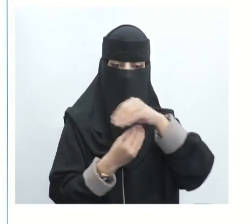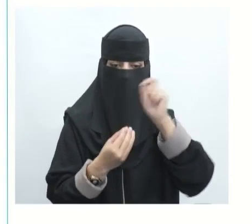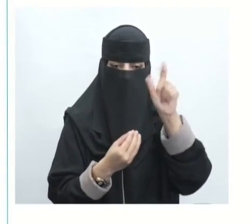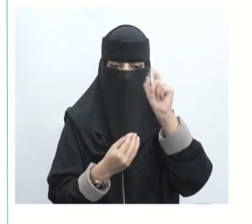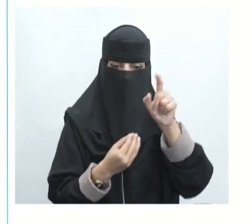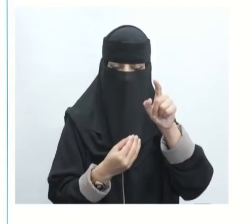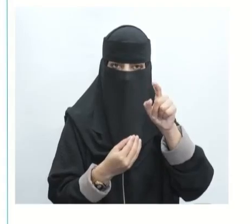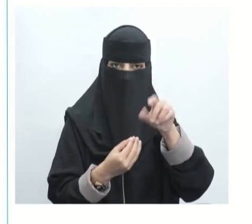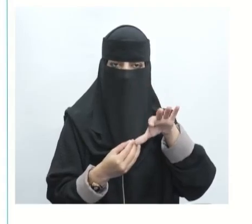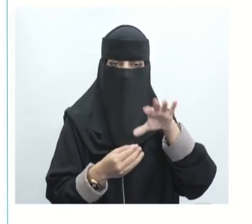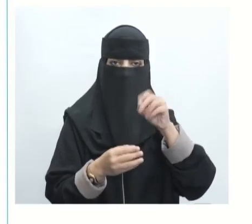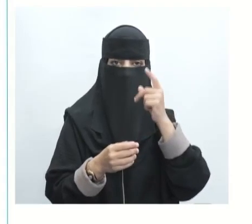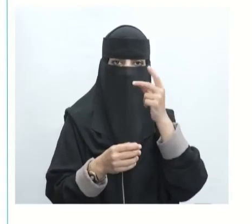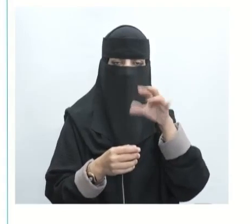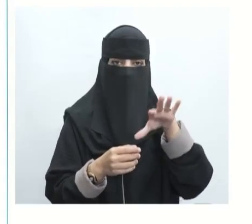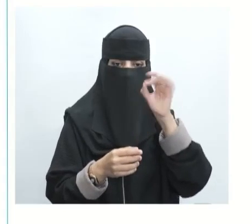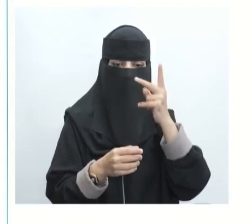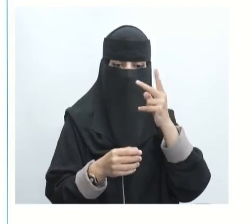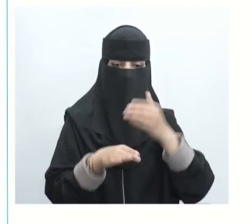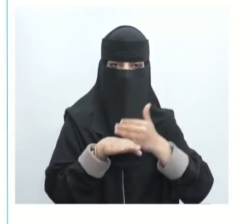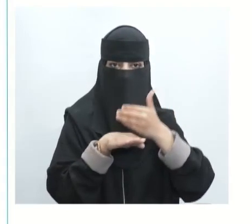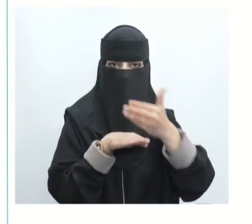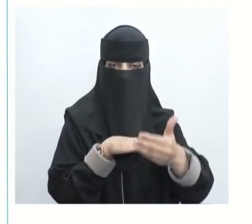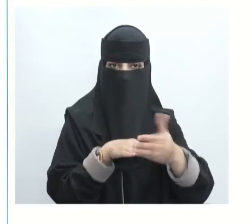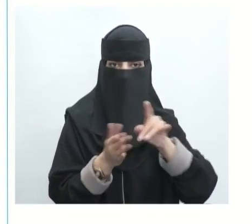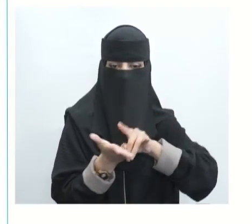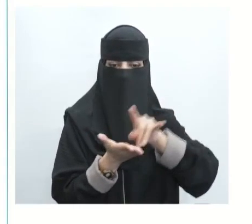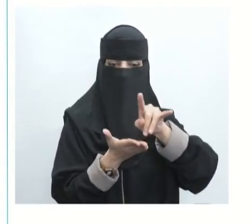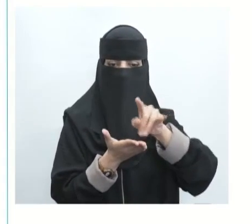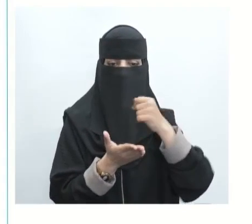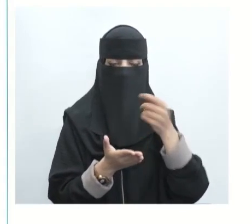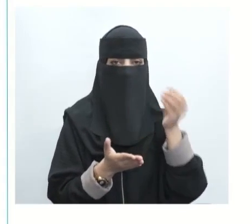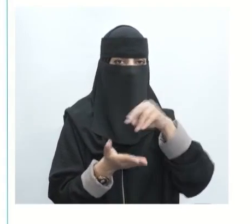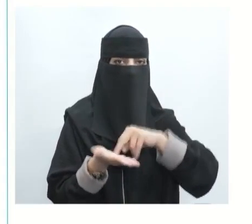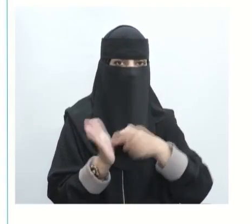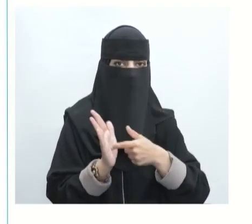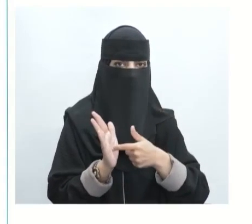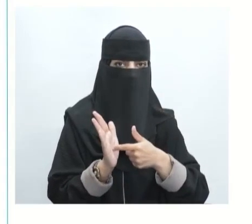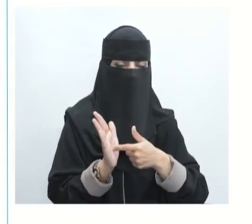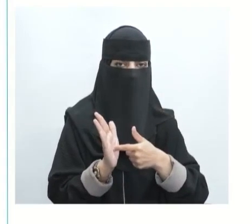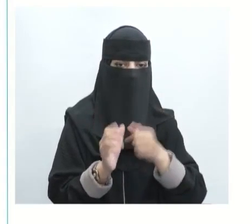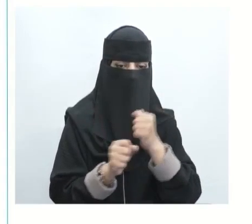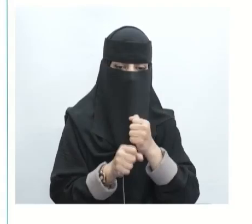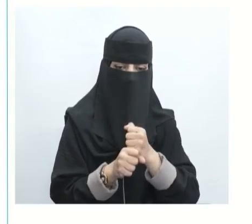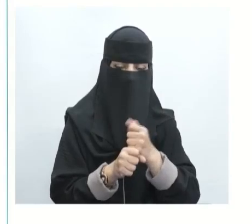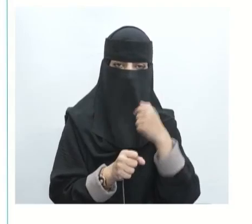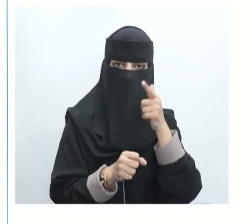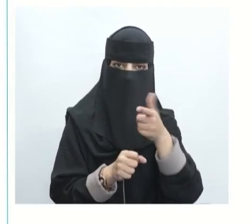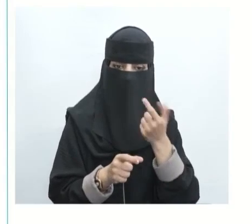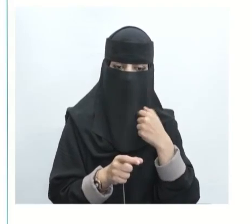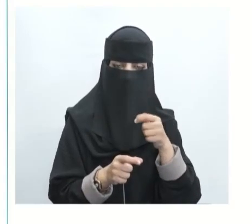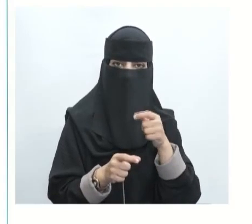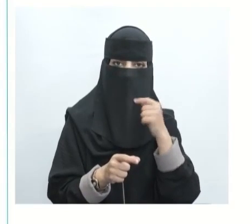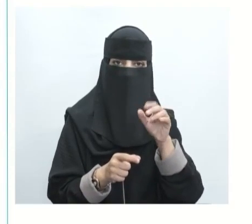وصلت طائرات الحجيج سوى طائرتين. إذن ماذا فعلت؟ أحسنتم،